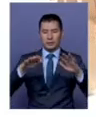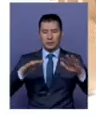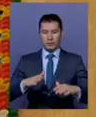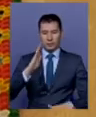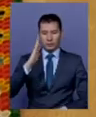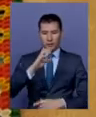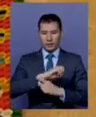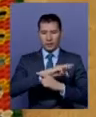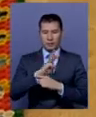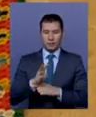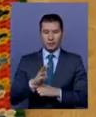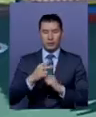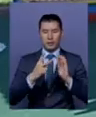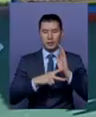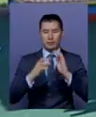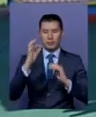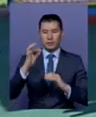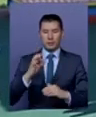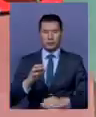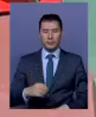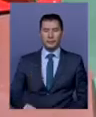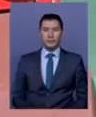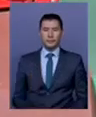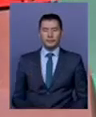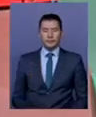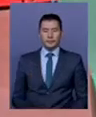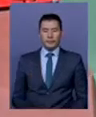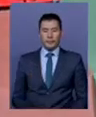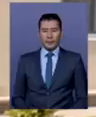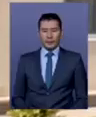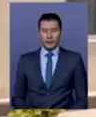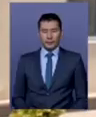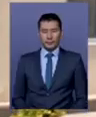орын тапшылығын 70%-ға төмендетпек. Арнат Дүйсен, Рашид Шүкіралиев, Алматы телеарнасы.